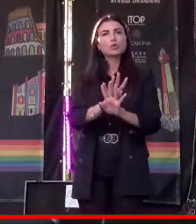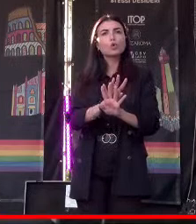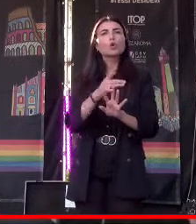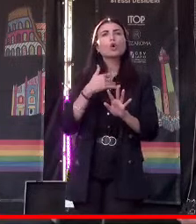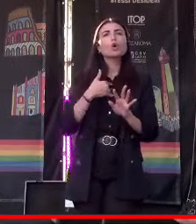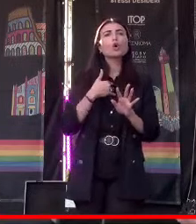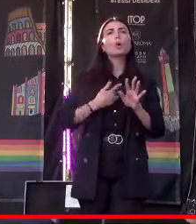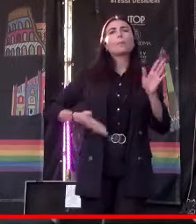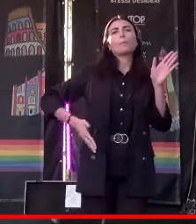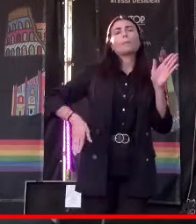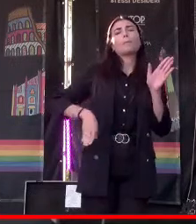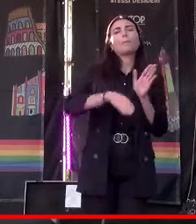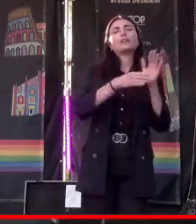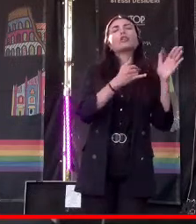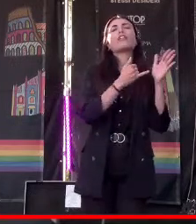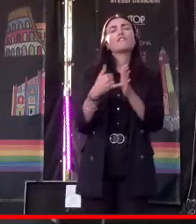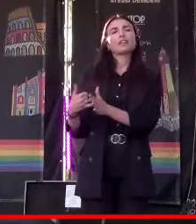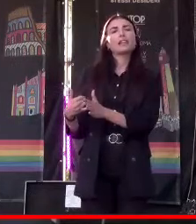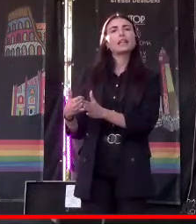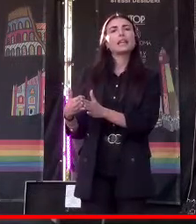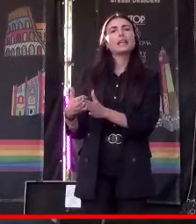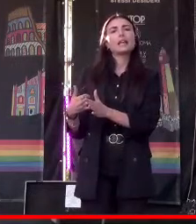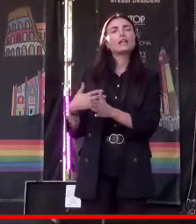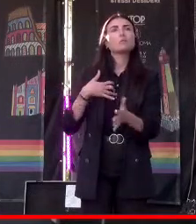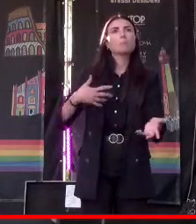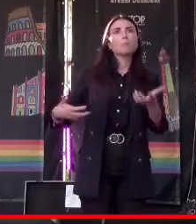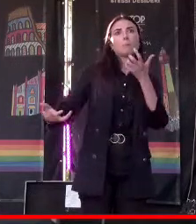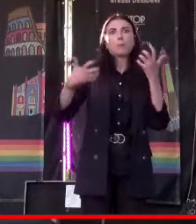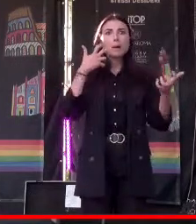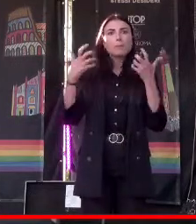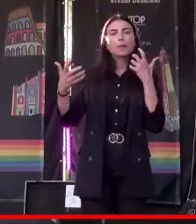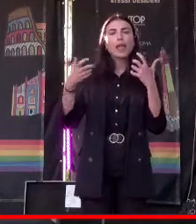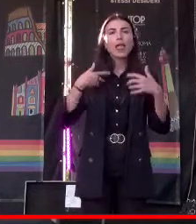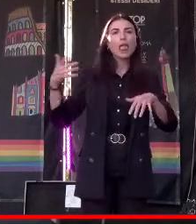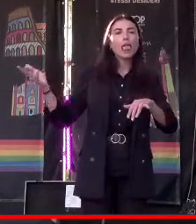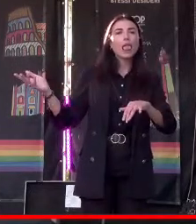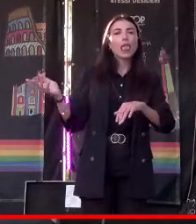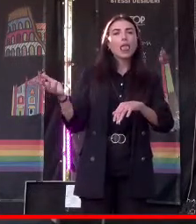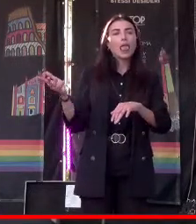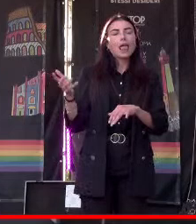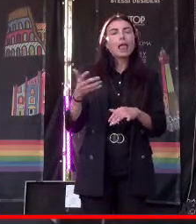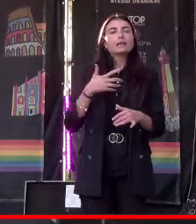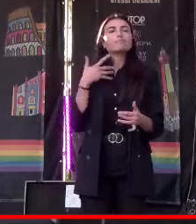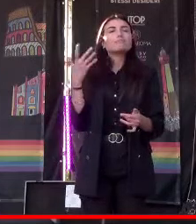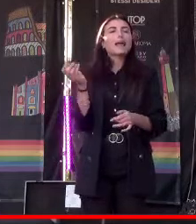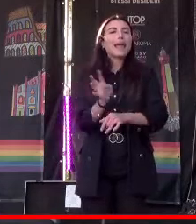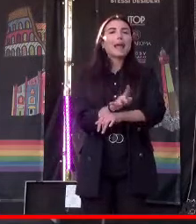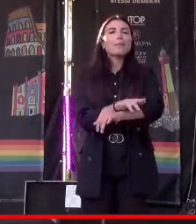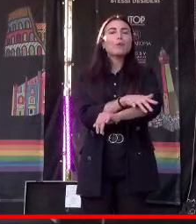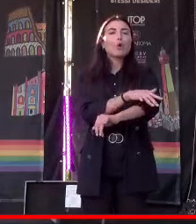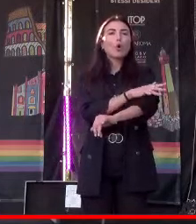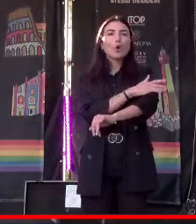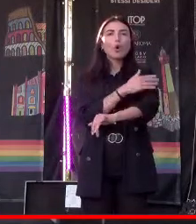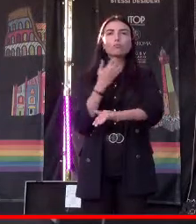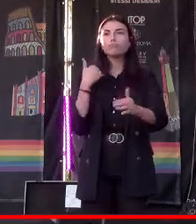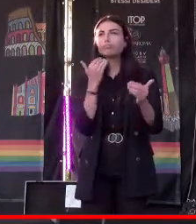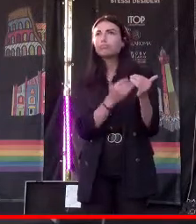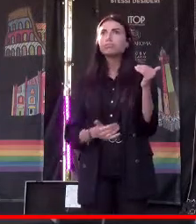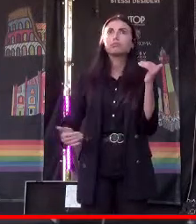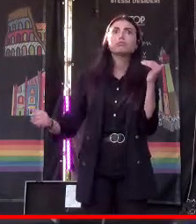fine, l'impatto diciamo emotivo è stato al di sopra di ciò che pensavo,